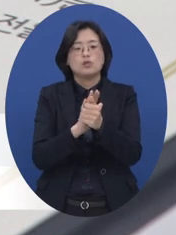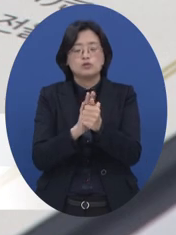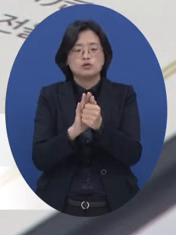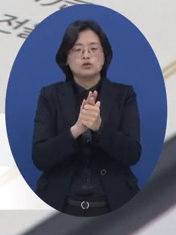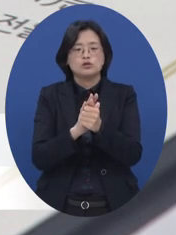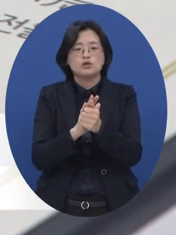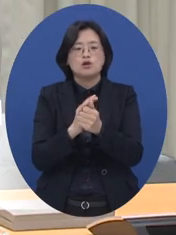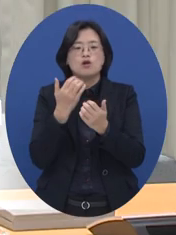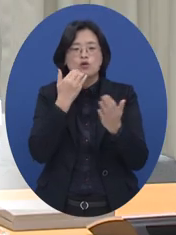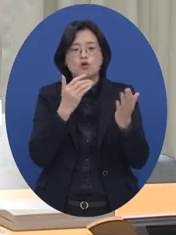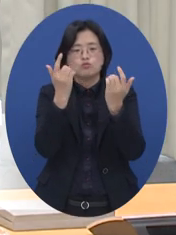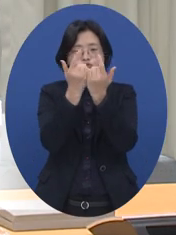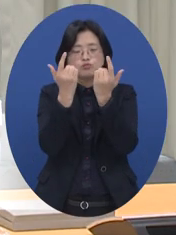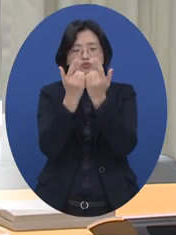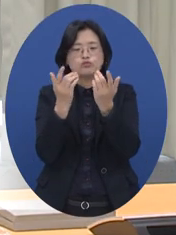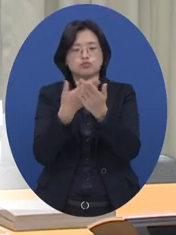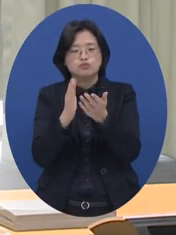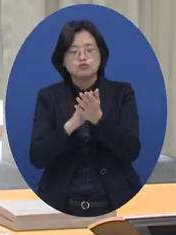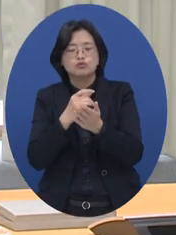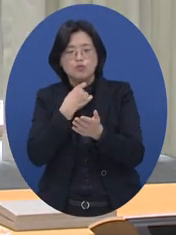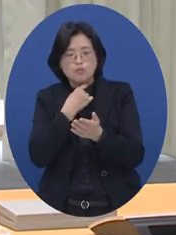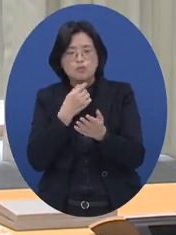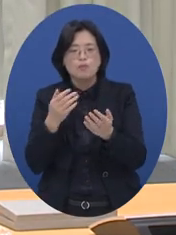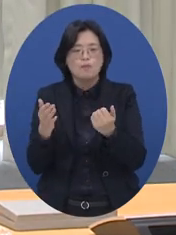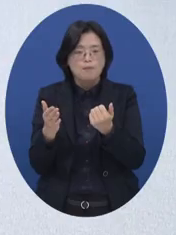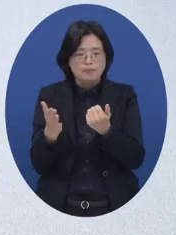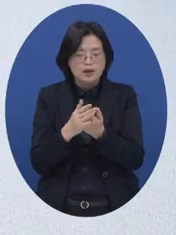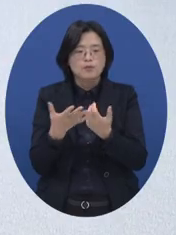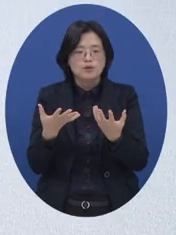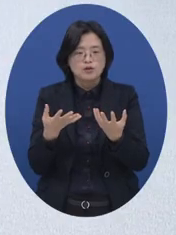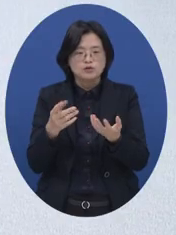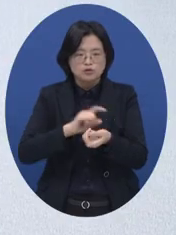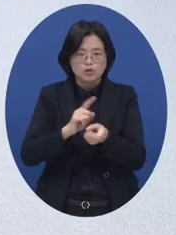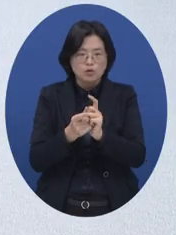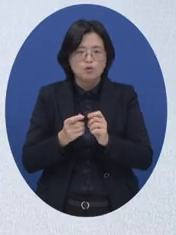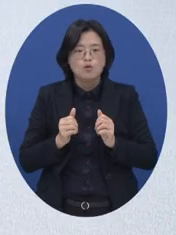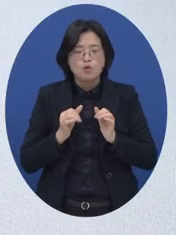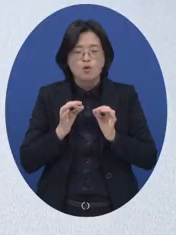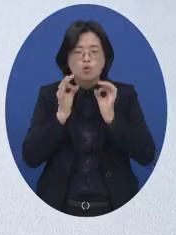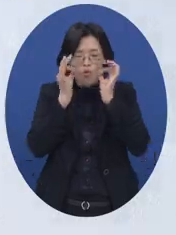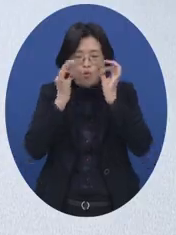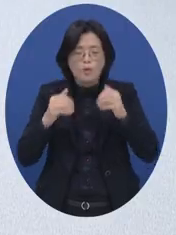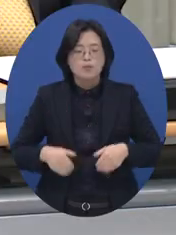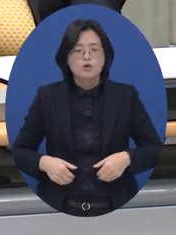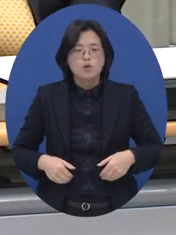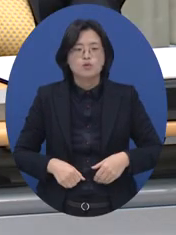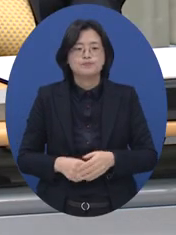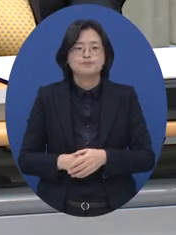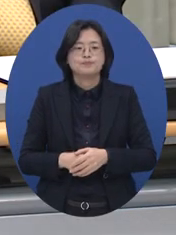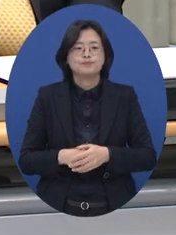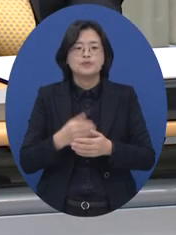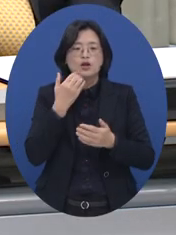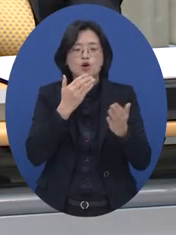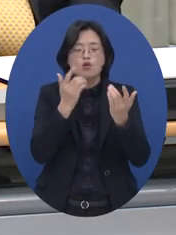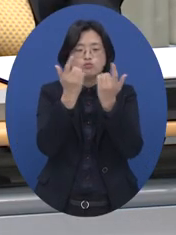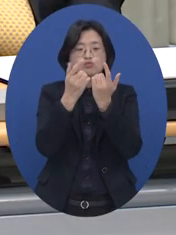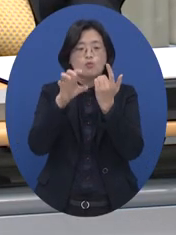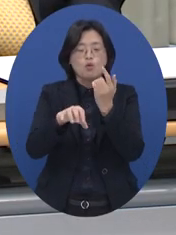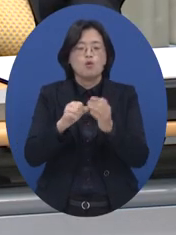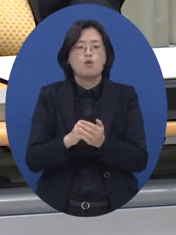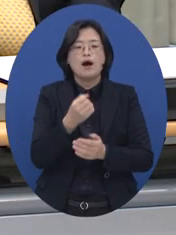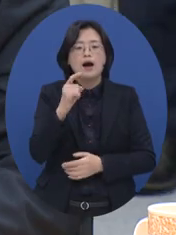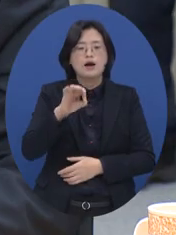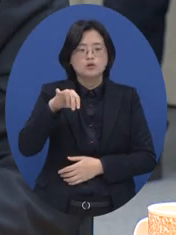크다며 관계기관 모두가 합심해 적극 노력하자고 밝혔습니다. 경기북부에는 항소심 재판을 담당하는